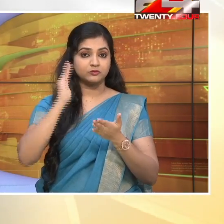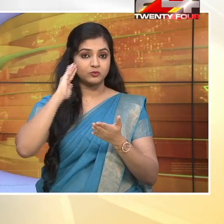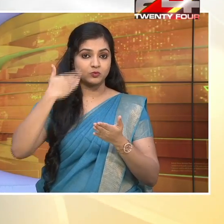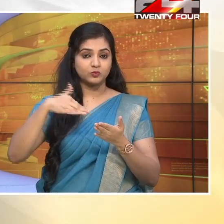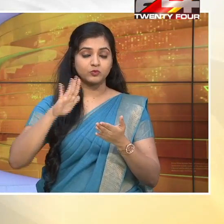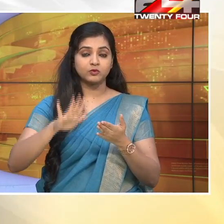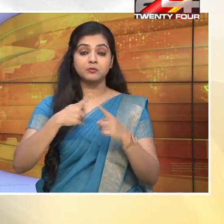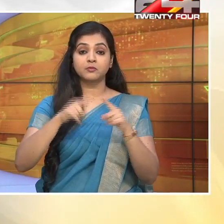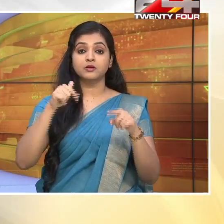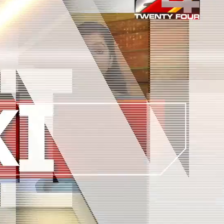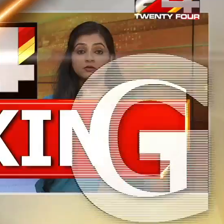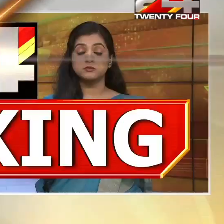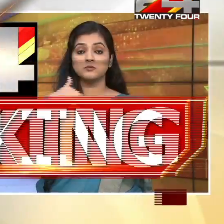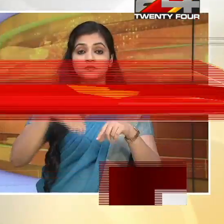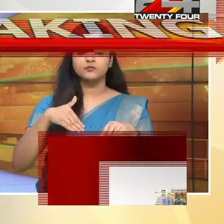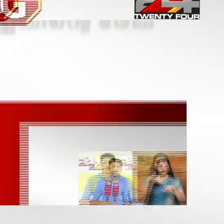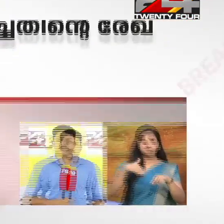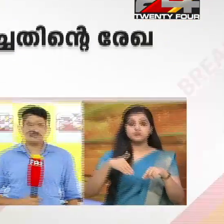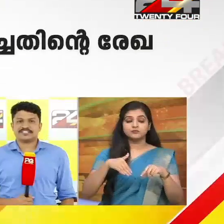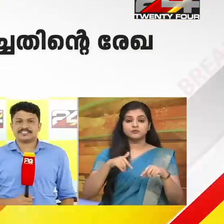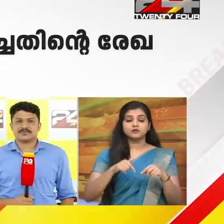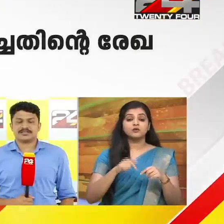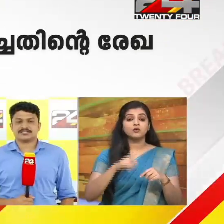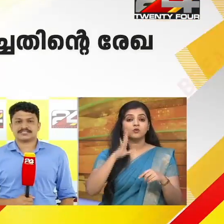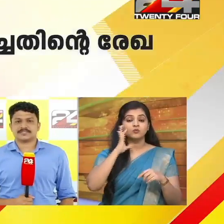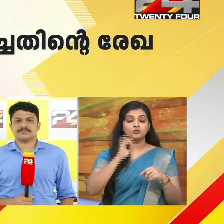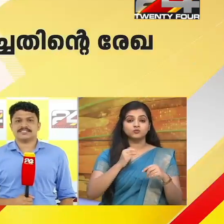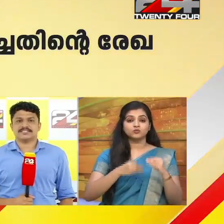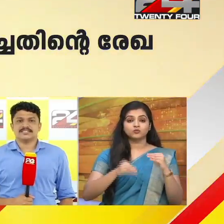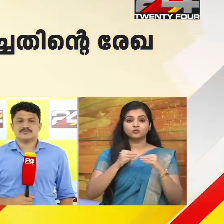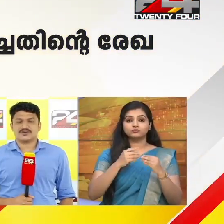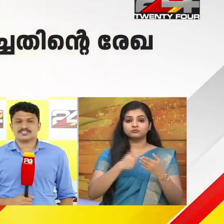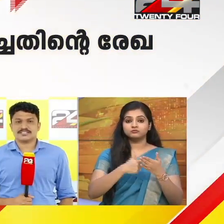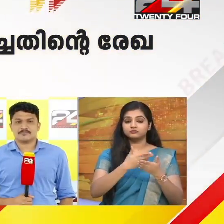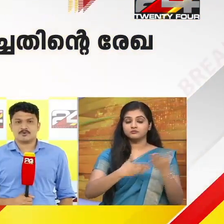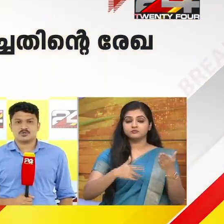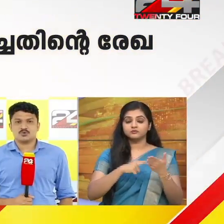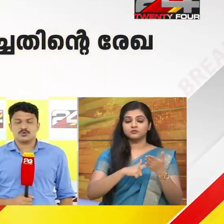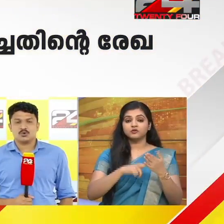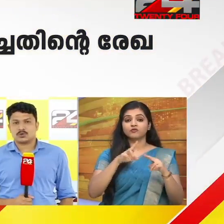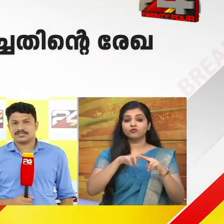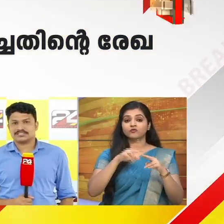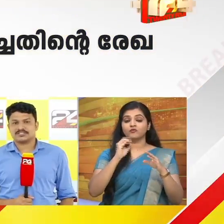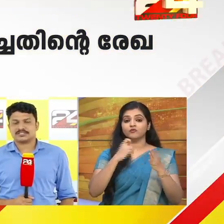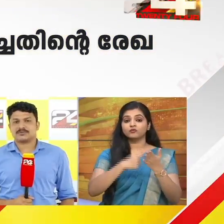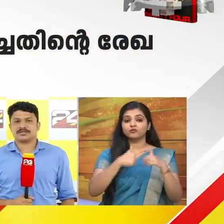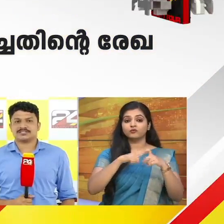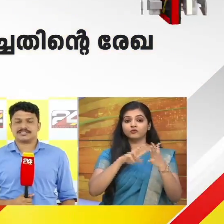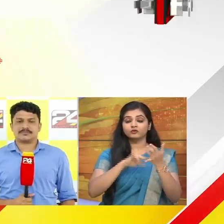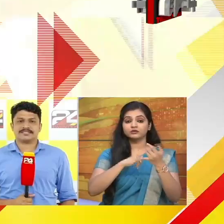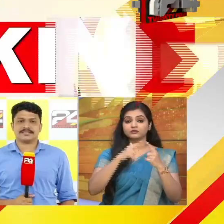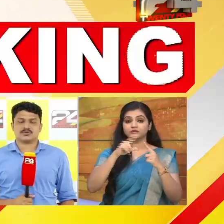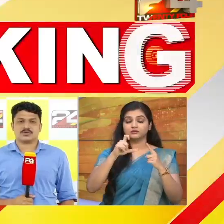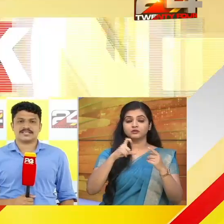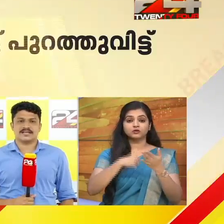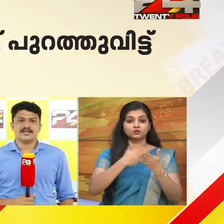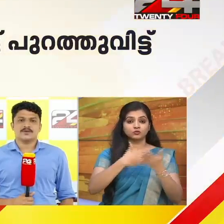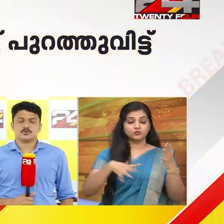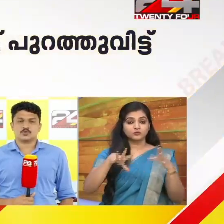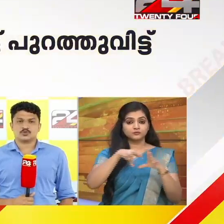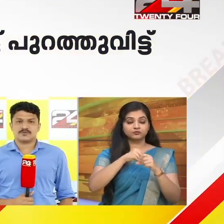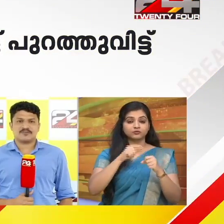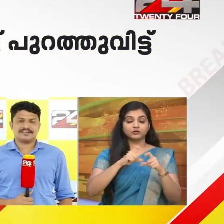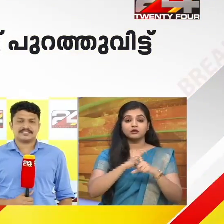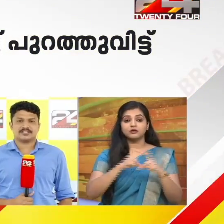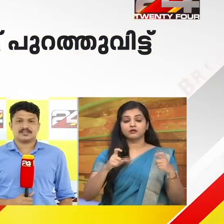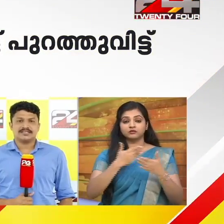പരിഗണിക്കാനിരിക്കുകയാണ്. ഈ ഘട്ടത്തിലാണ് ഇന്നിപ്പോൾ ഒരു വിശദമായ സ്റ്റേറ്റ്മെന്റ്, ഫോറൻസിക് റിപ്പോർട്ട് കൂടി ഉൾക്കൊള്ളിച്ച വിശദമായ സ്റ്റേറ്റ്മെന്റ് ഹൈക്കോടതിയിൽ